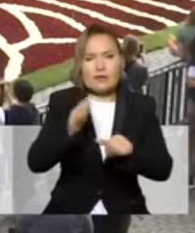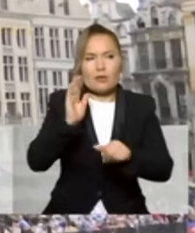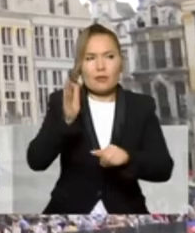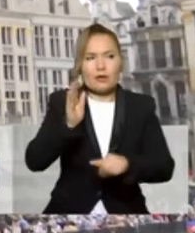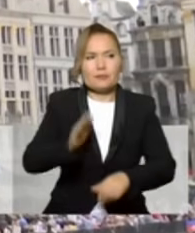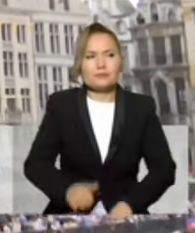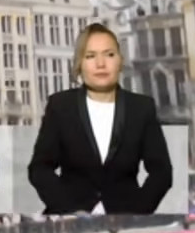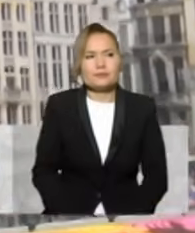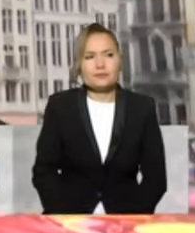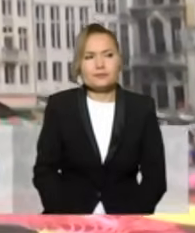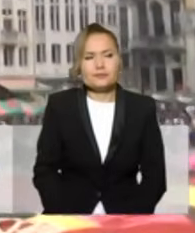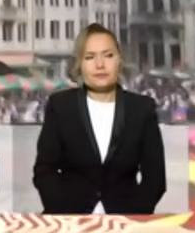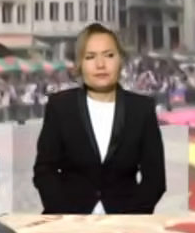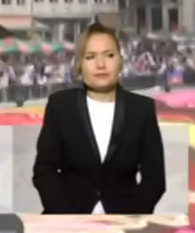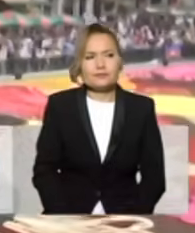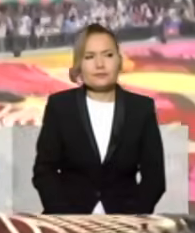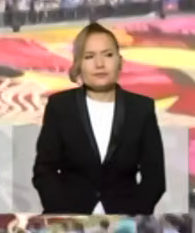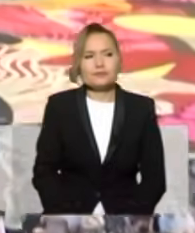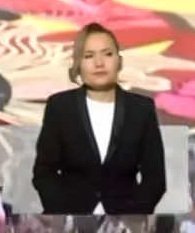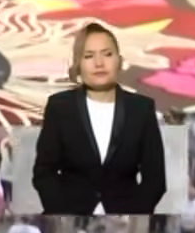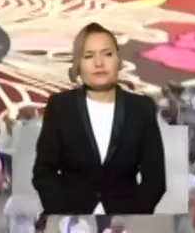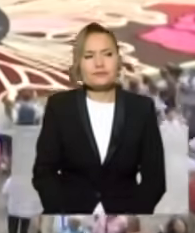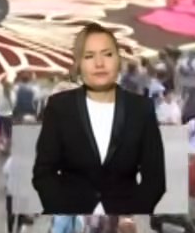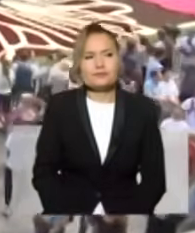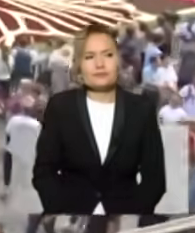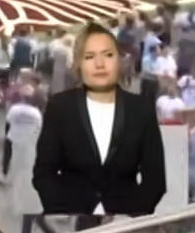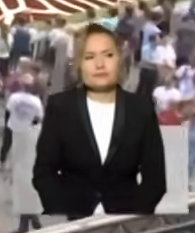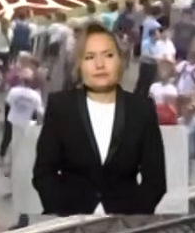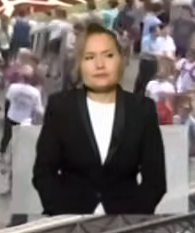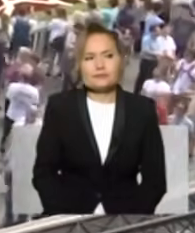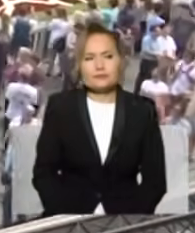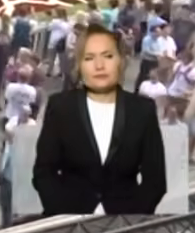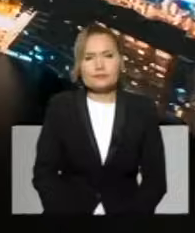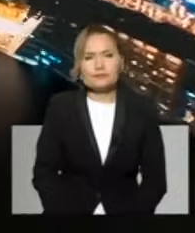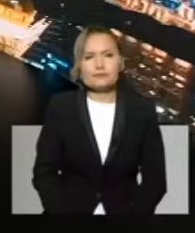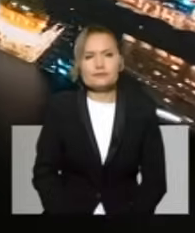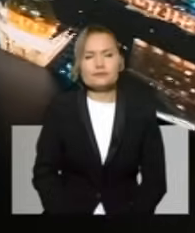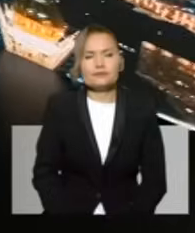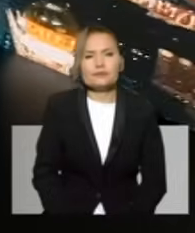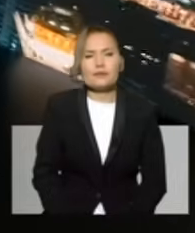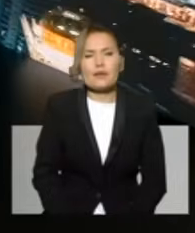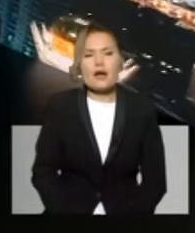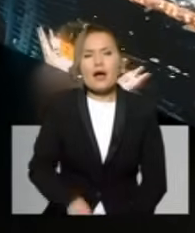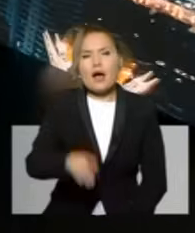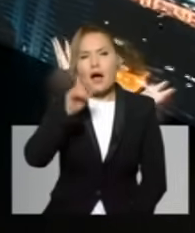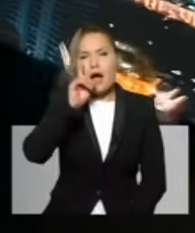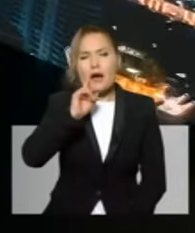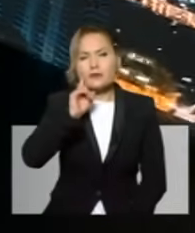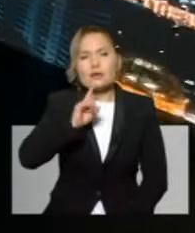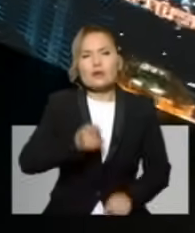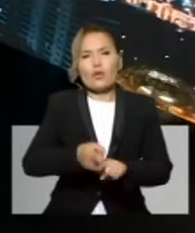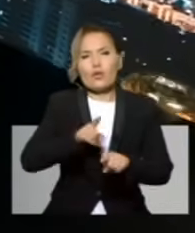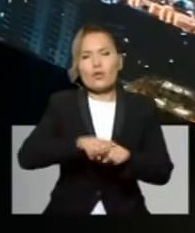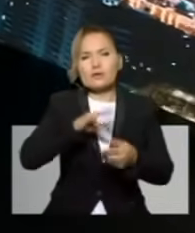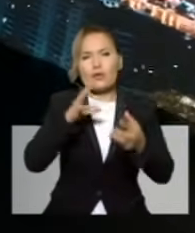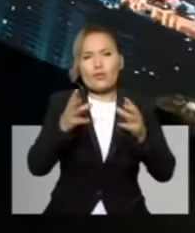Бауыржан Дүйсенбекұлы, Қазақстан ұлттық телеарнасы, Брюссель. Сенбілік ақпарат легі осындай болды.